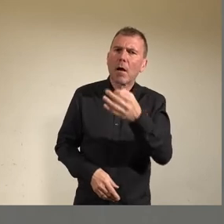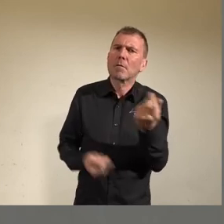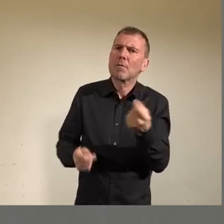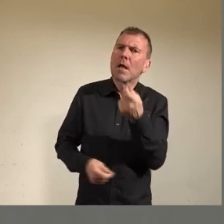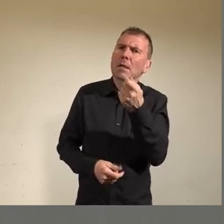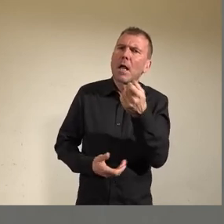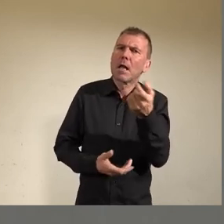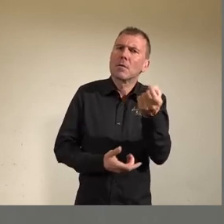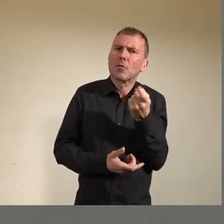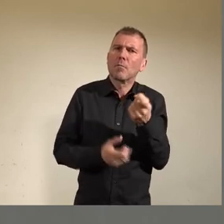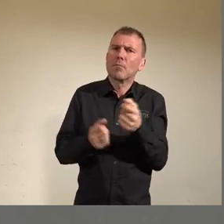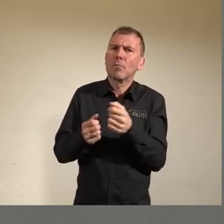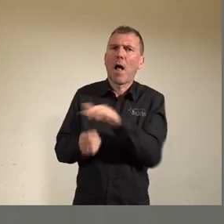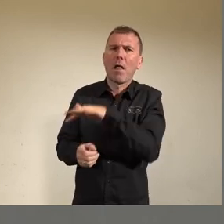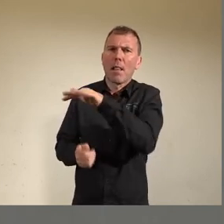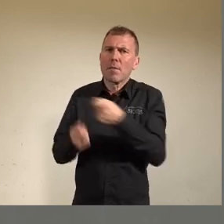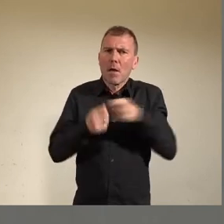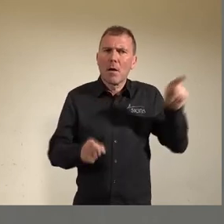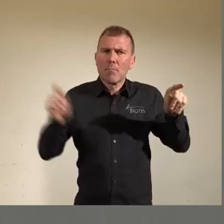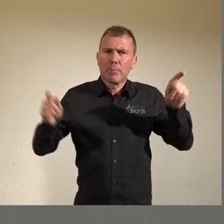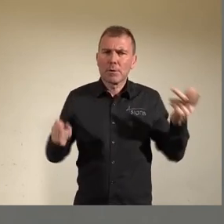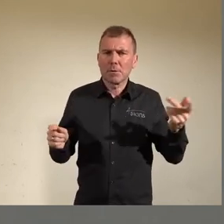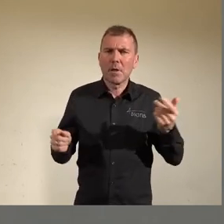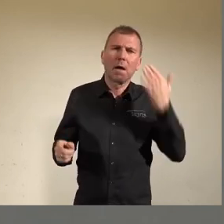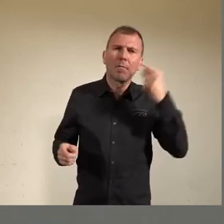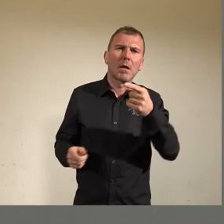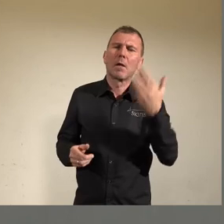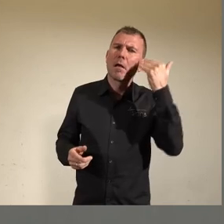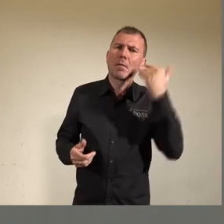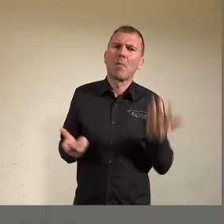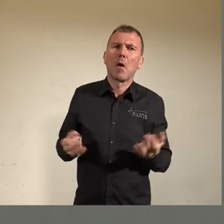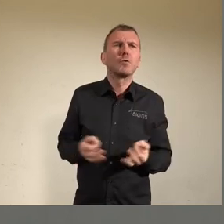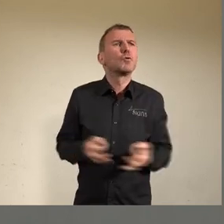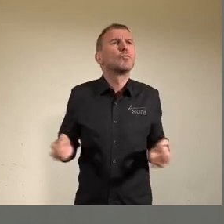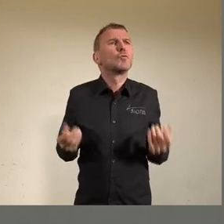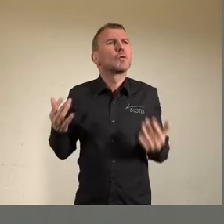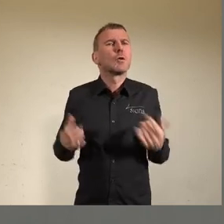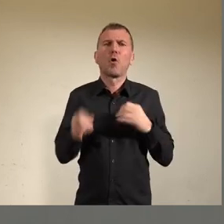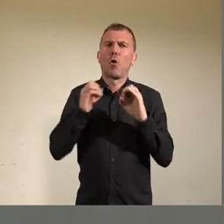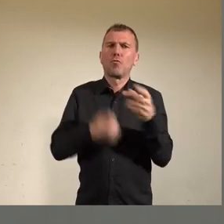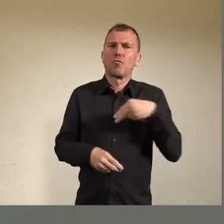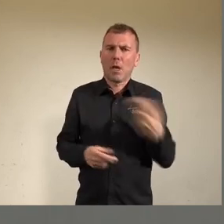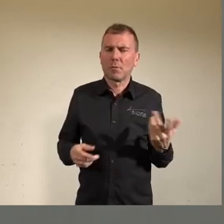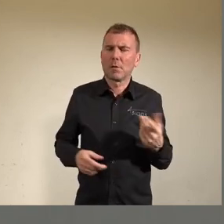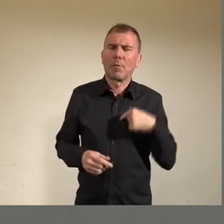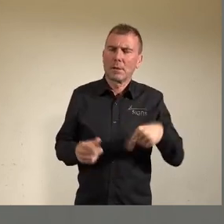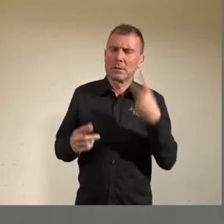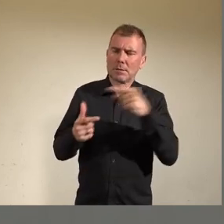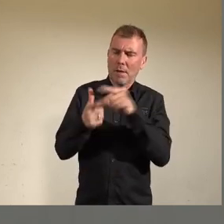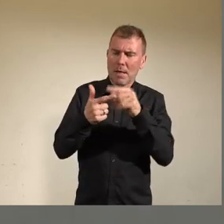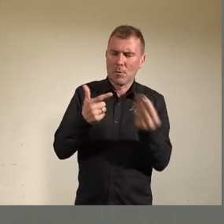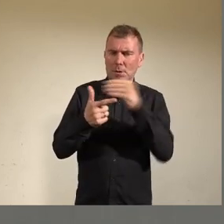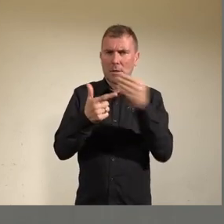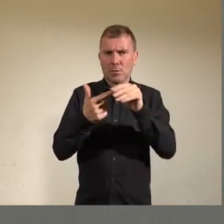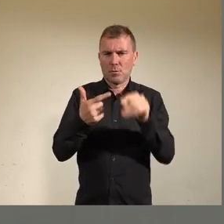ist. Scheinbar haben Sie damals mit nichts gerechnet und ich möchte an dieser Stelle gleich 2 Sachen anmerken. Erstens, ich